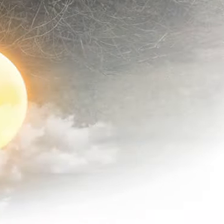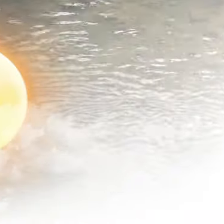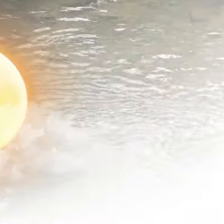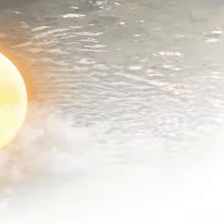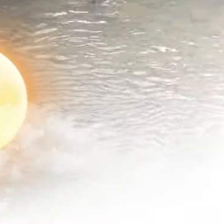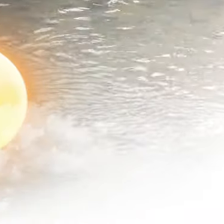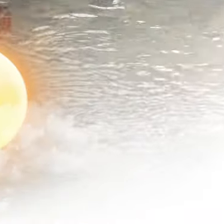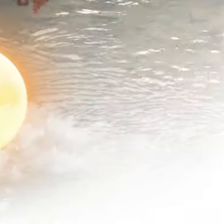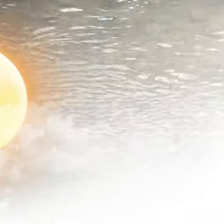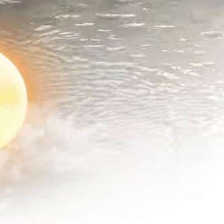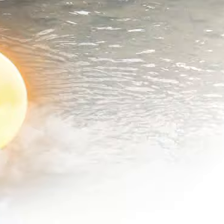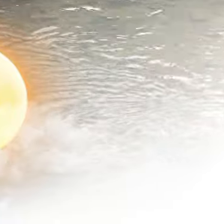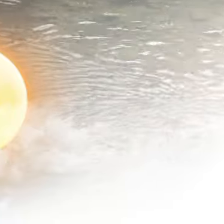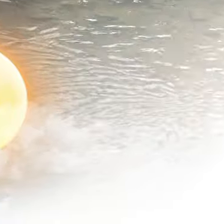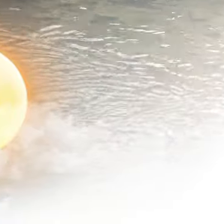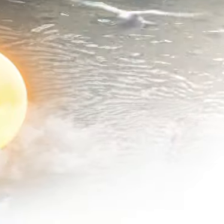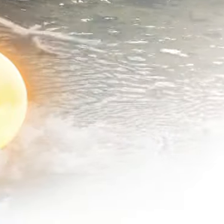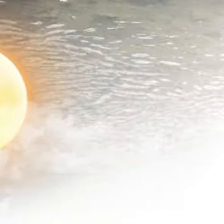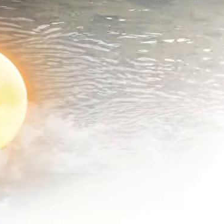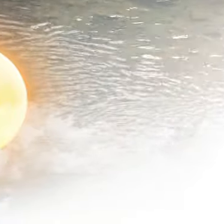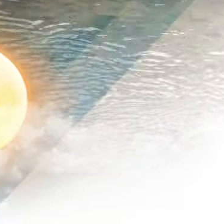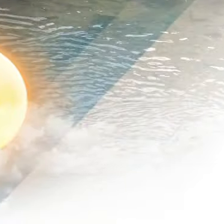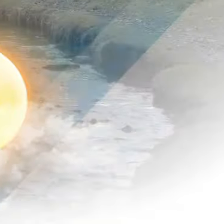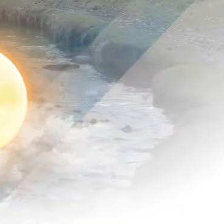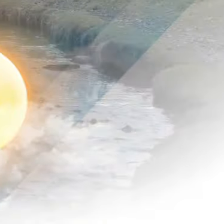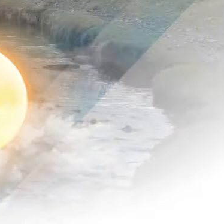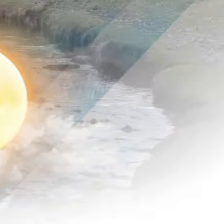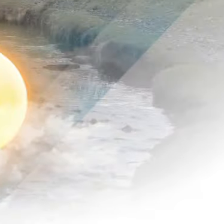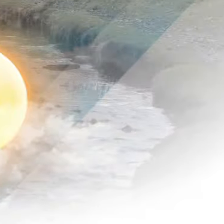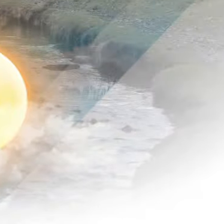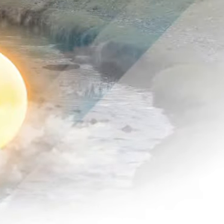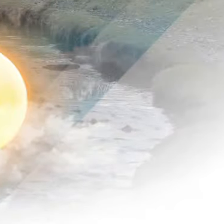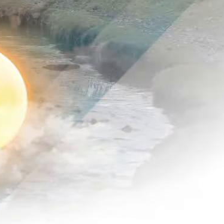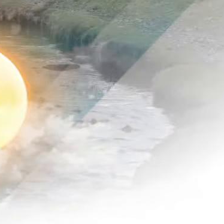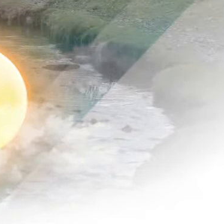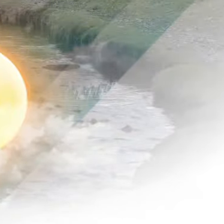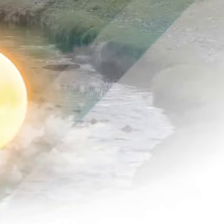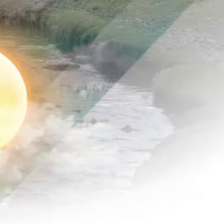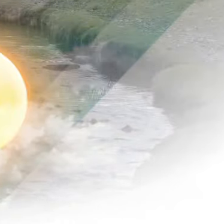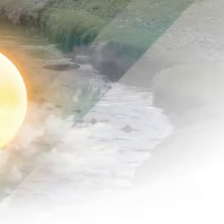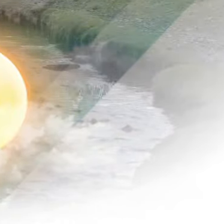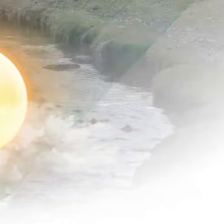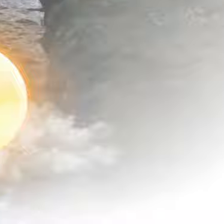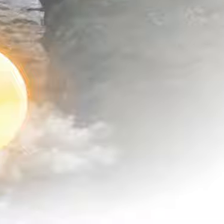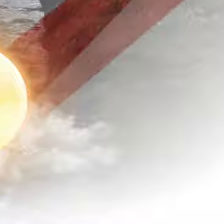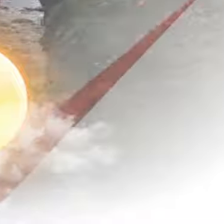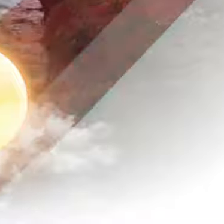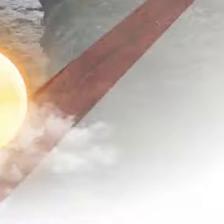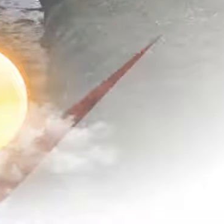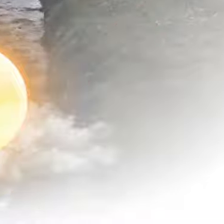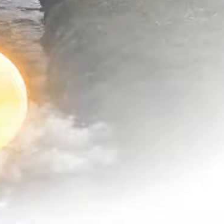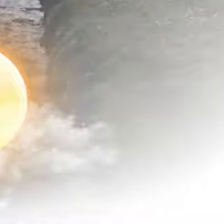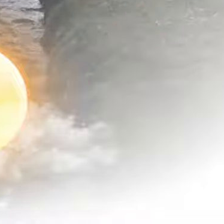Сераду 8 мая у Гродні чакаецца малавоблачнае надвор'е без ападкаў. Раніцай